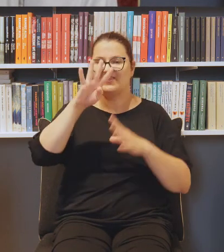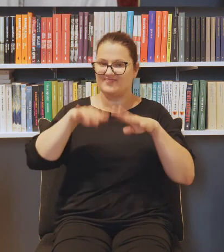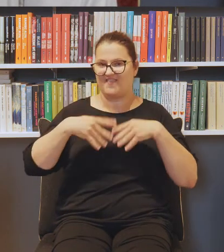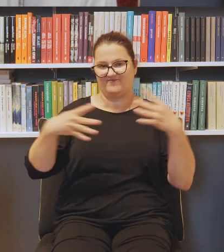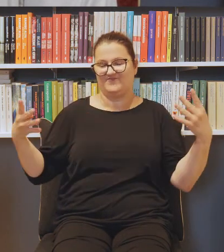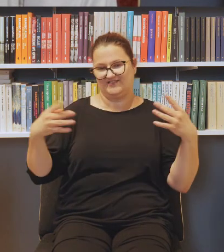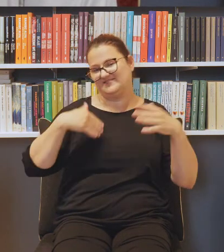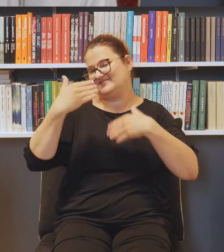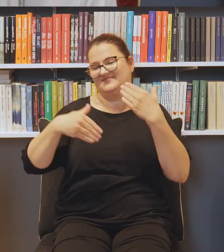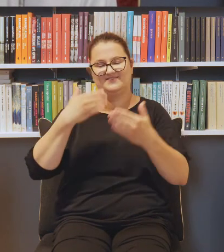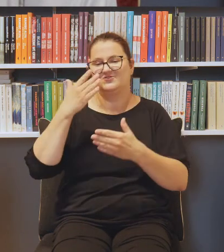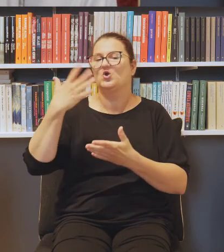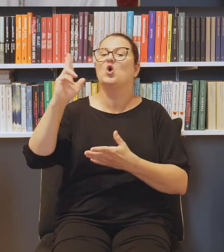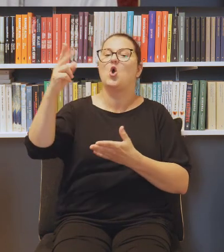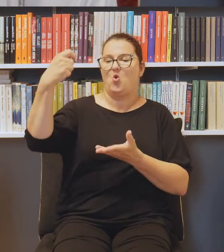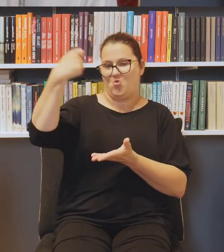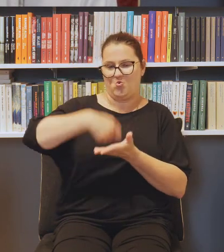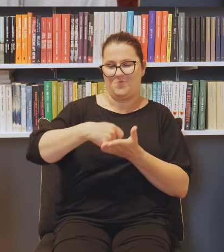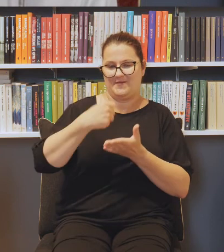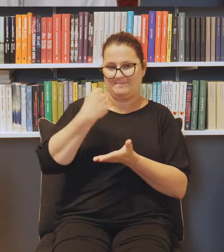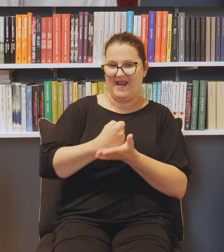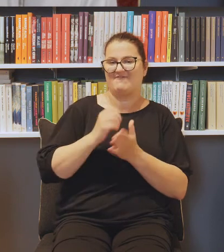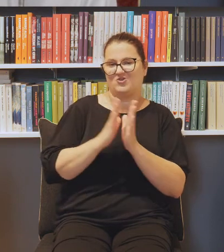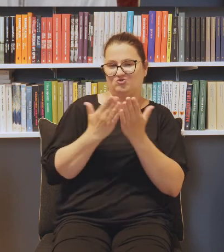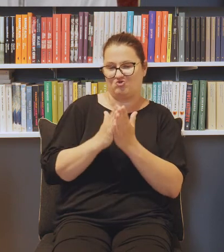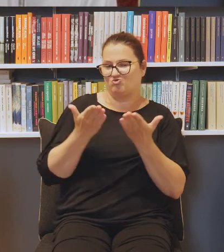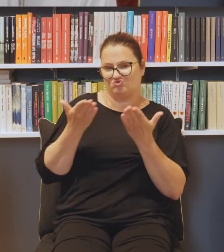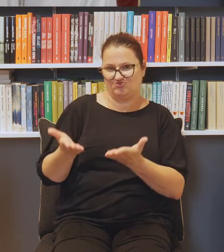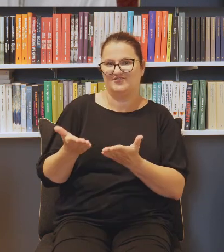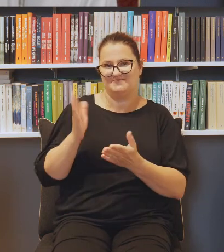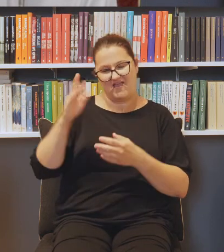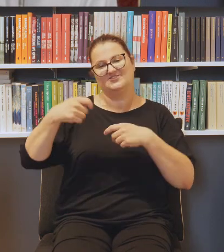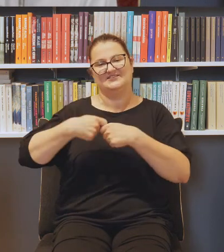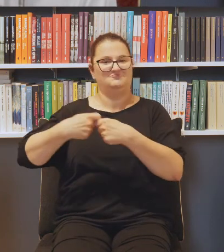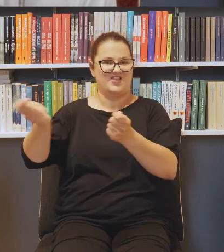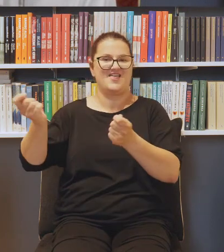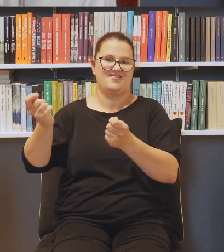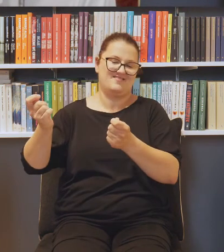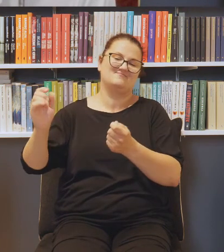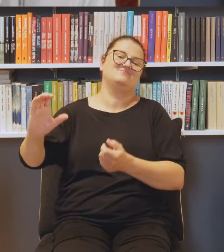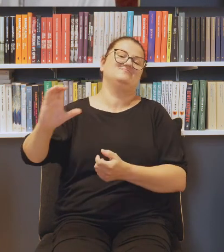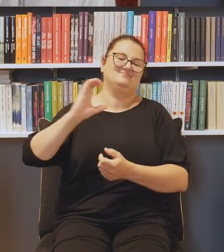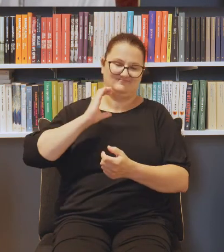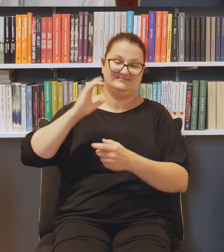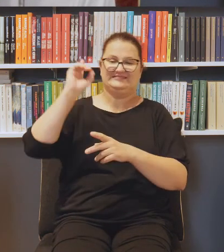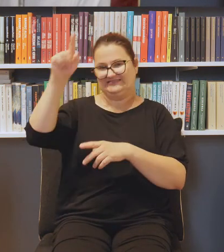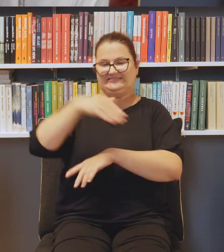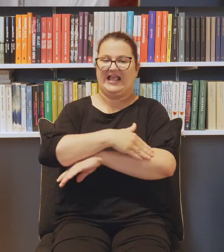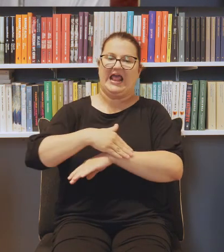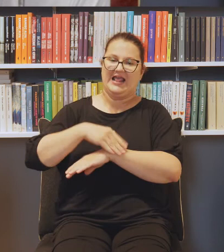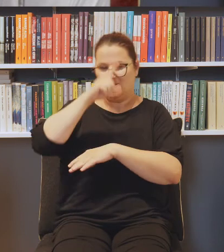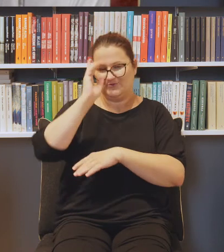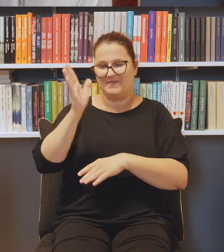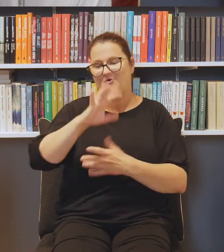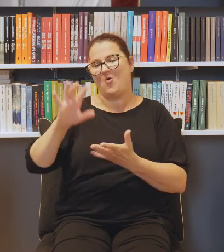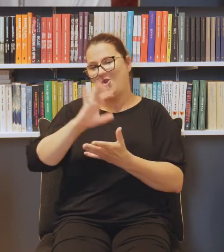kiedyś ktoś kupi książkę, prawa do książki, zostanie sprzedane do zagranicy i będą ludzie oglądać